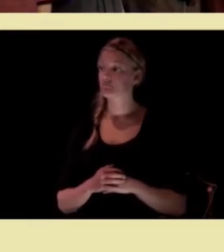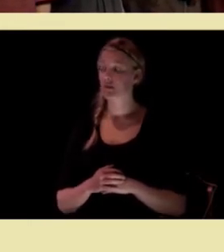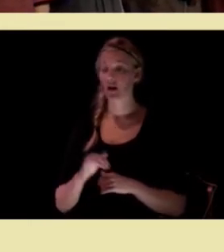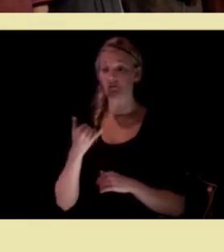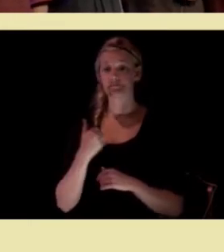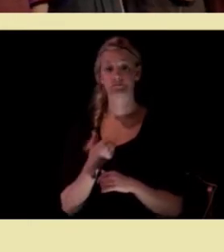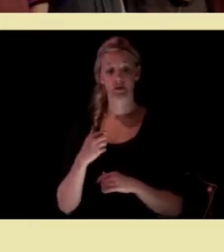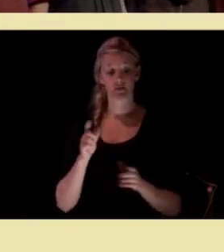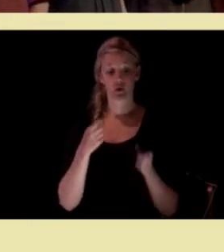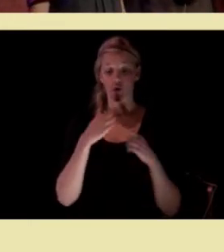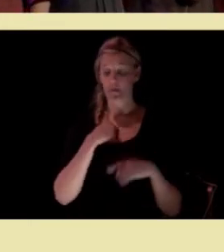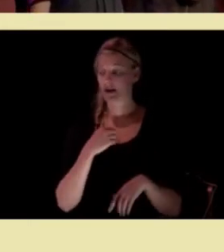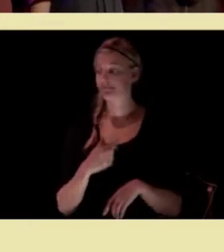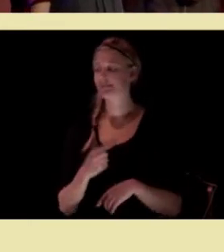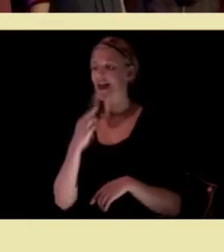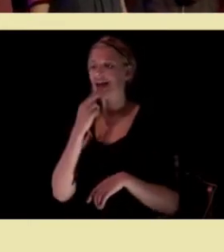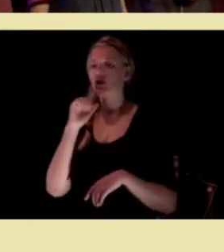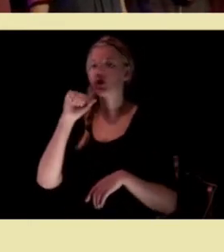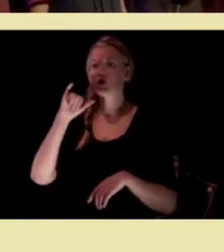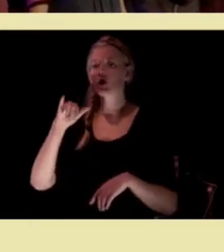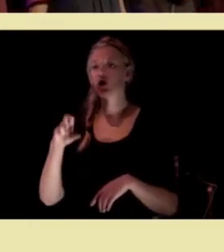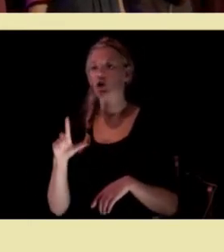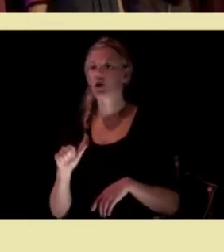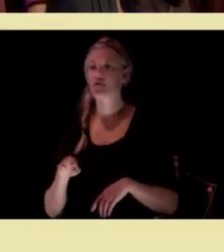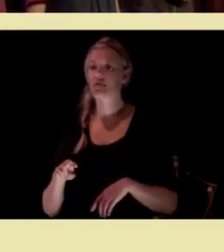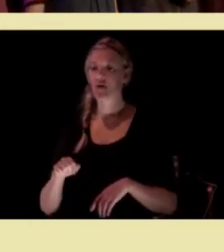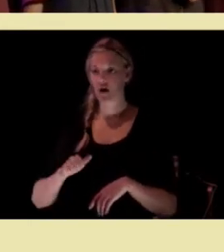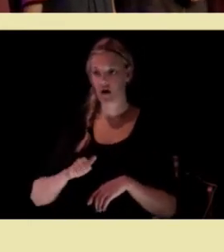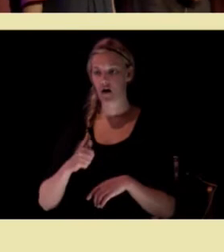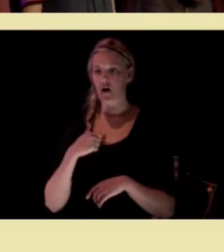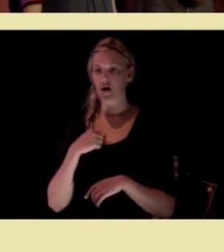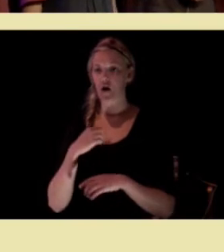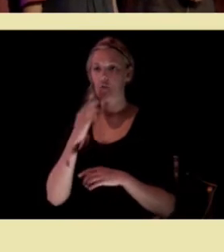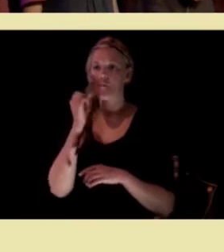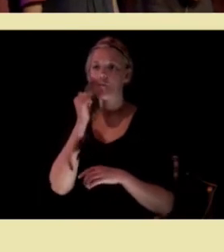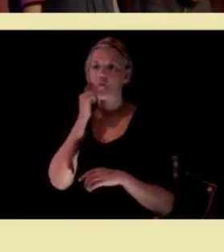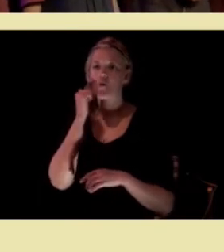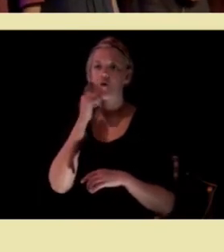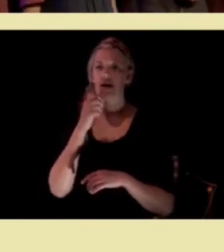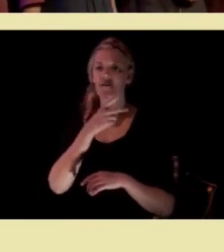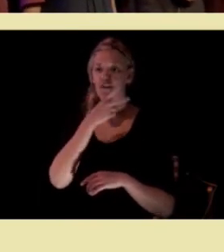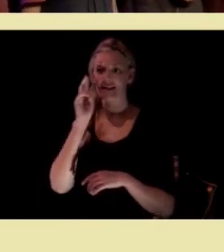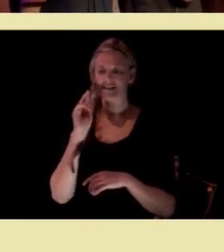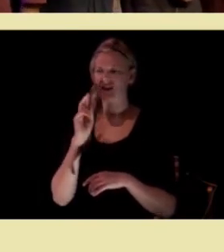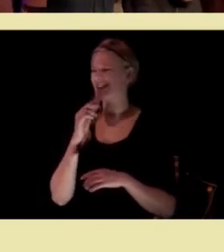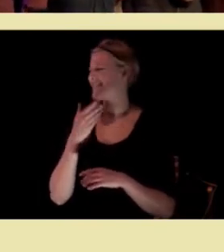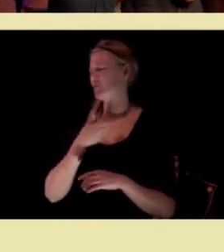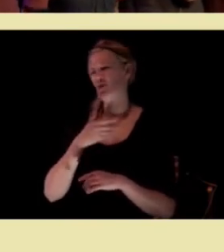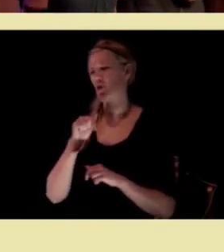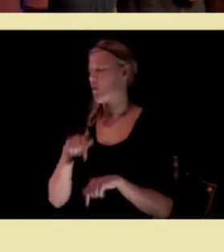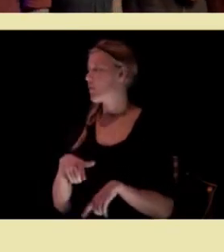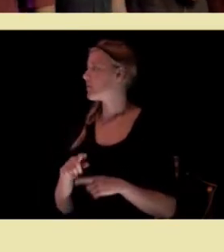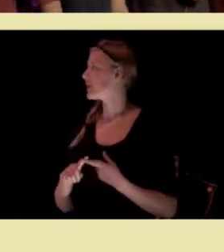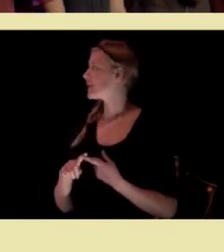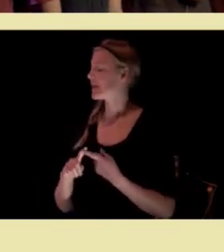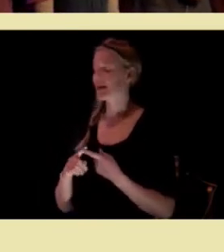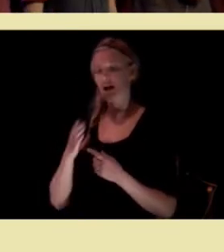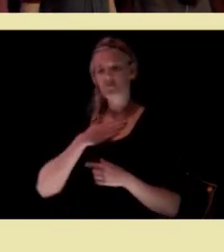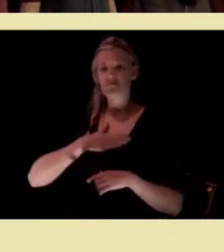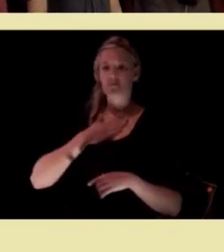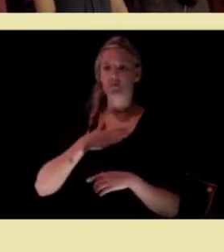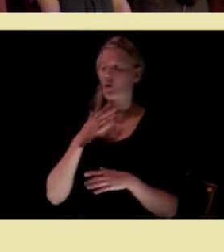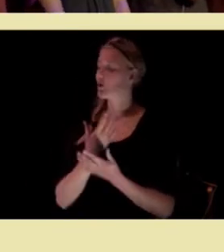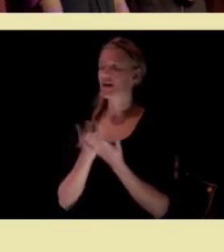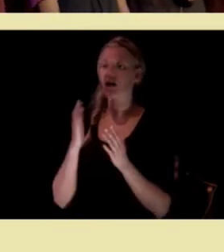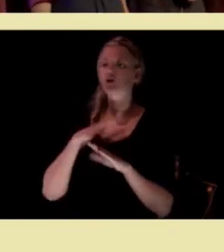Det litt om meg. Og jeg heter Ylva, og jeg bor i Fredrikstad, ikke så mye lenger nå. Og jeg veldig glad i